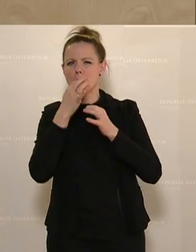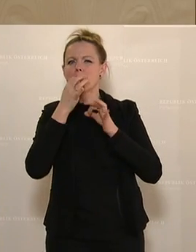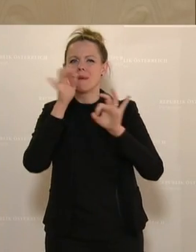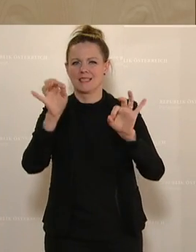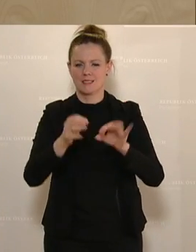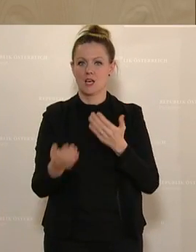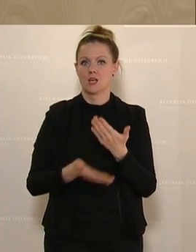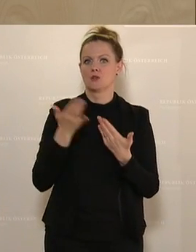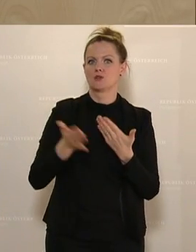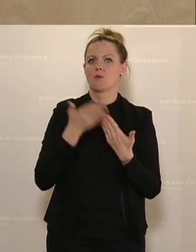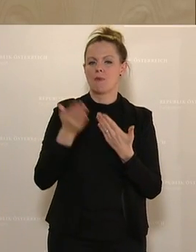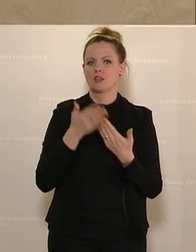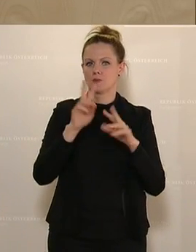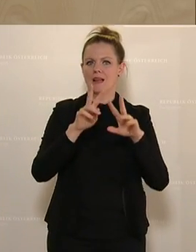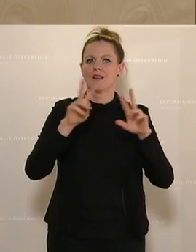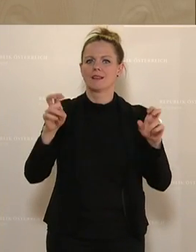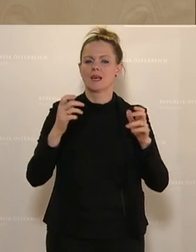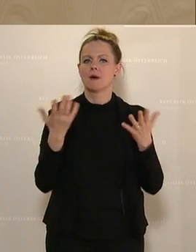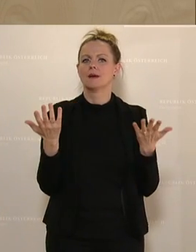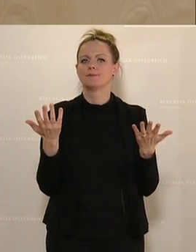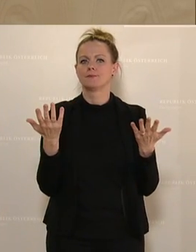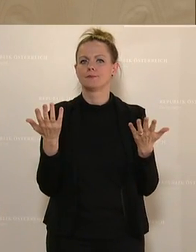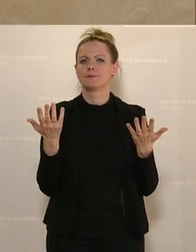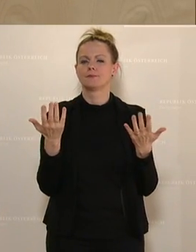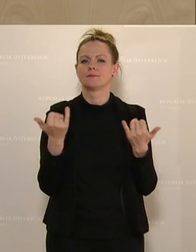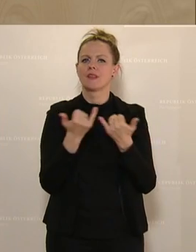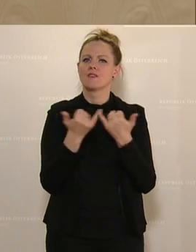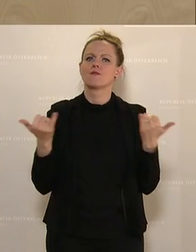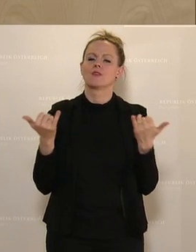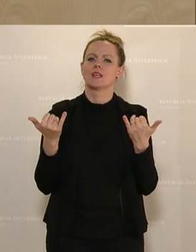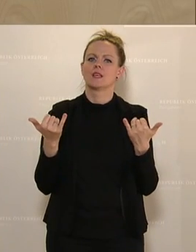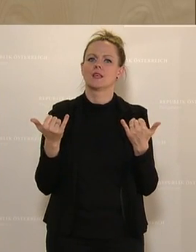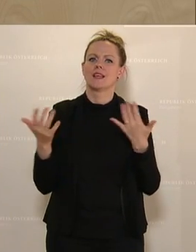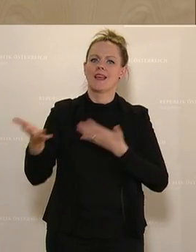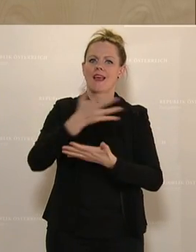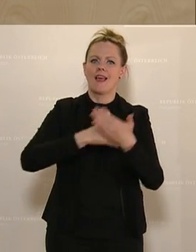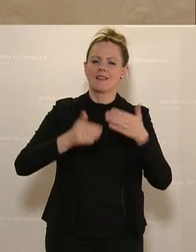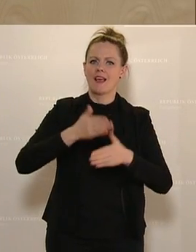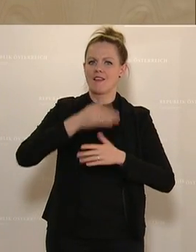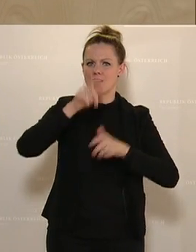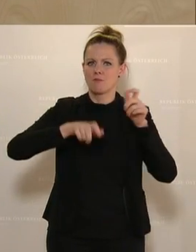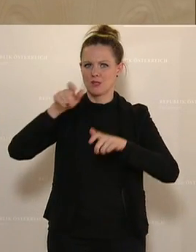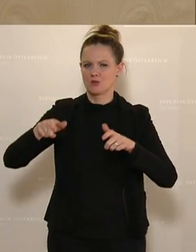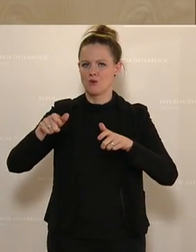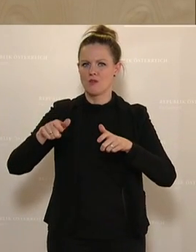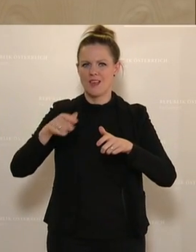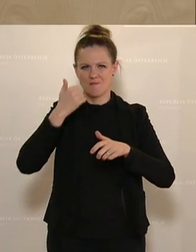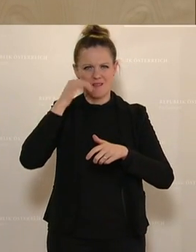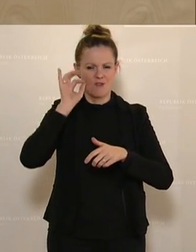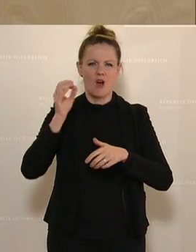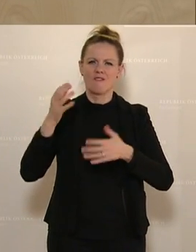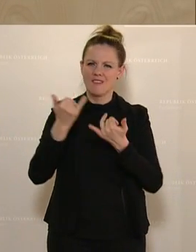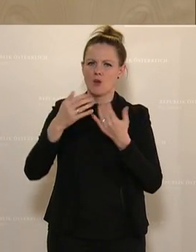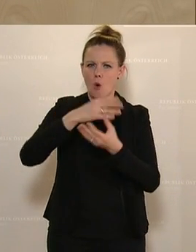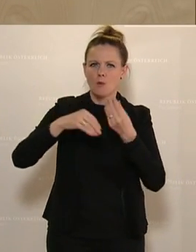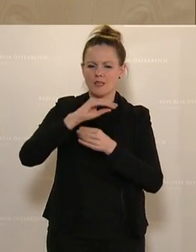sollte. Zum Beispiel bei der Frage, wie geht man mit den Erntehelferinnen und Erntehelfern um, wenn es